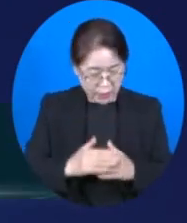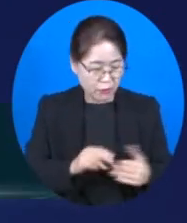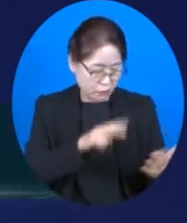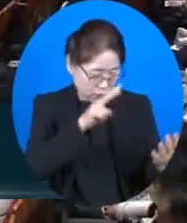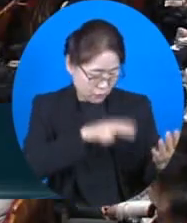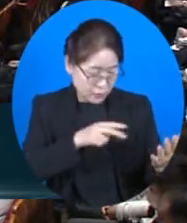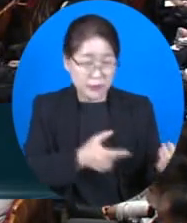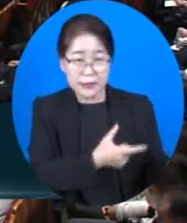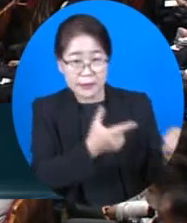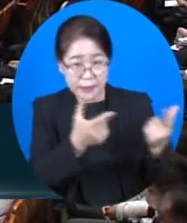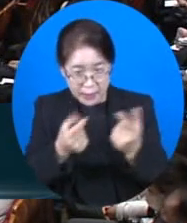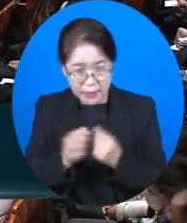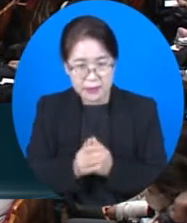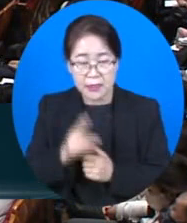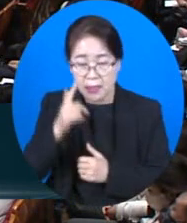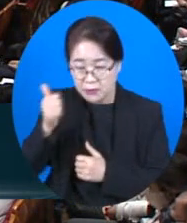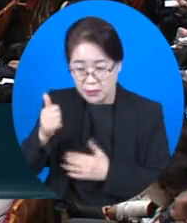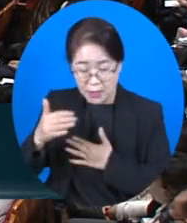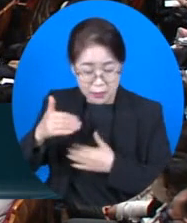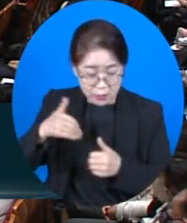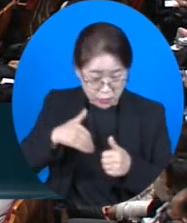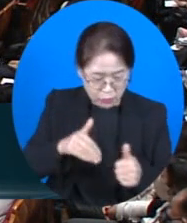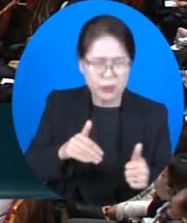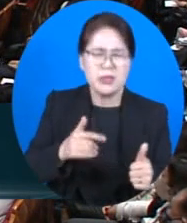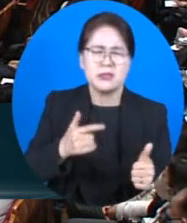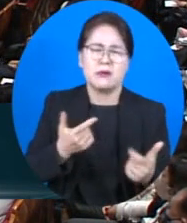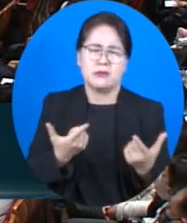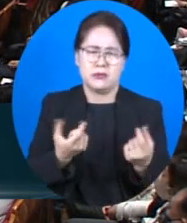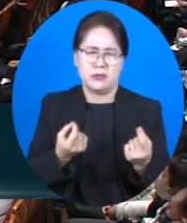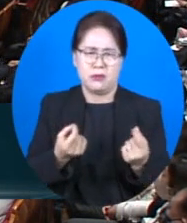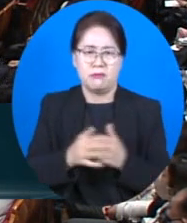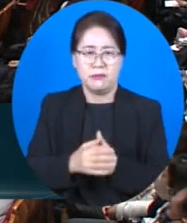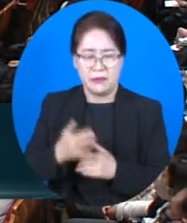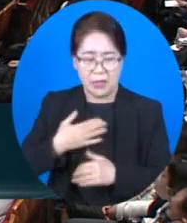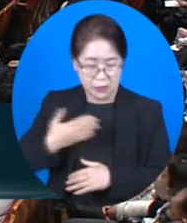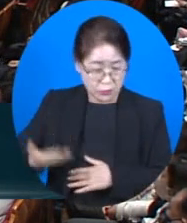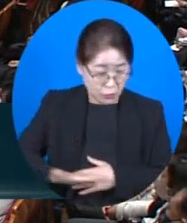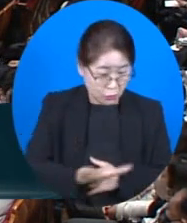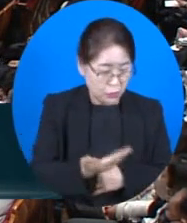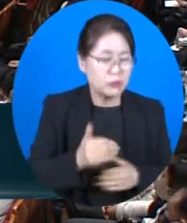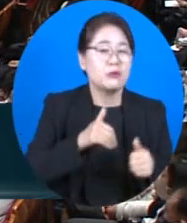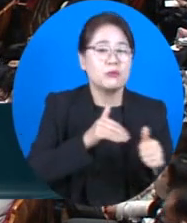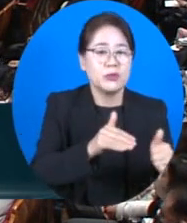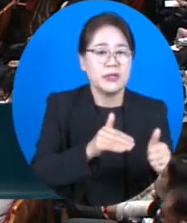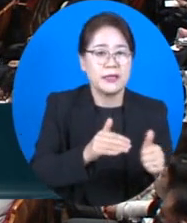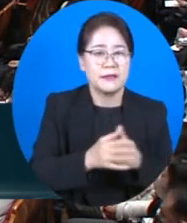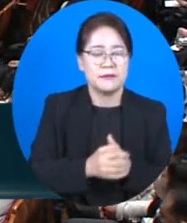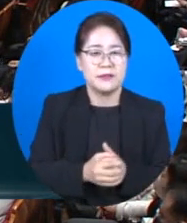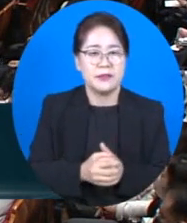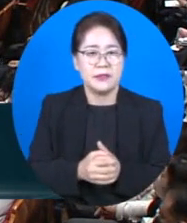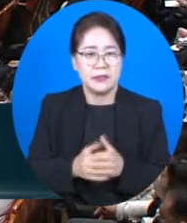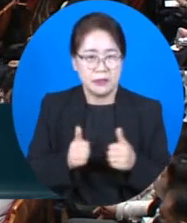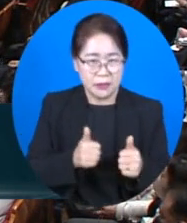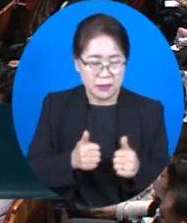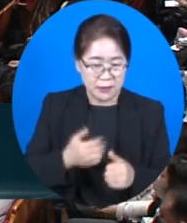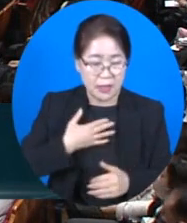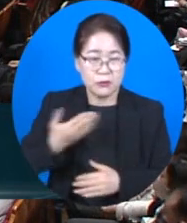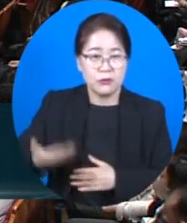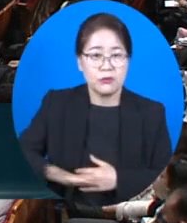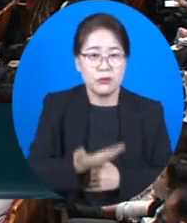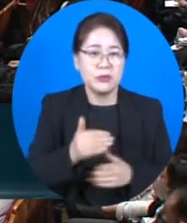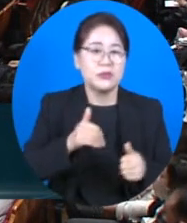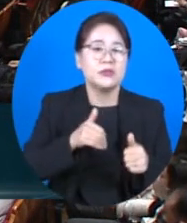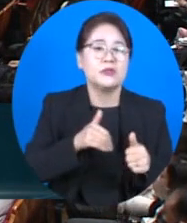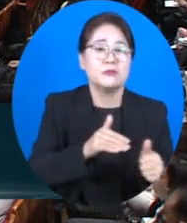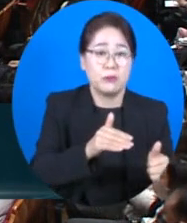읽겠습니다. 다 같이요. 아버지께서 나를 보내신 것 같이 나도 너희를 보내노라. 따라서 하십시다. 나도 너희를 보내노라.